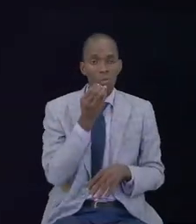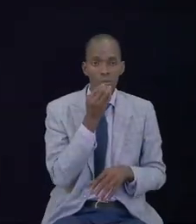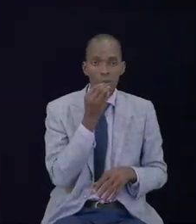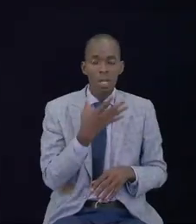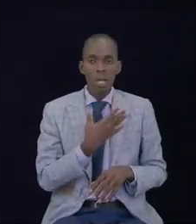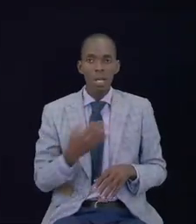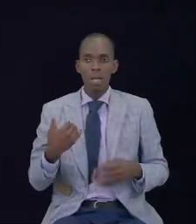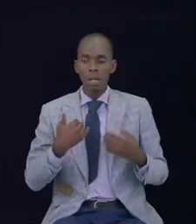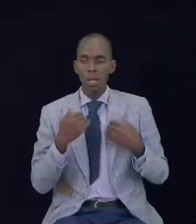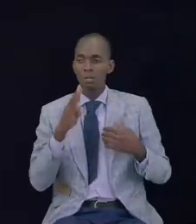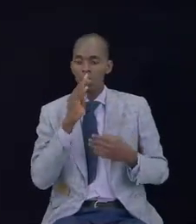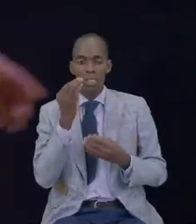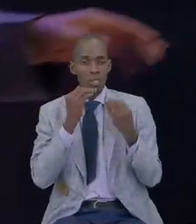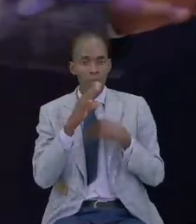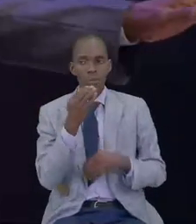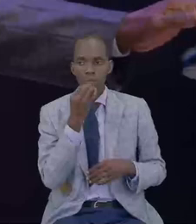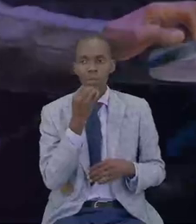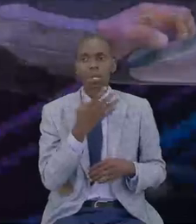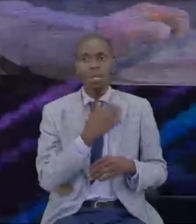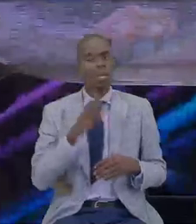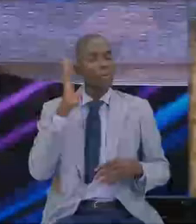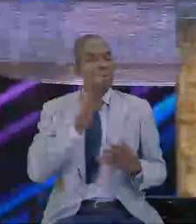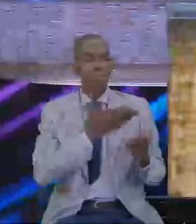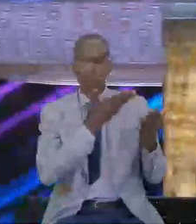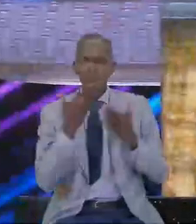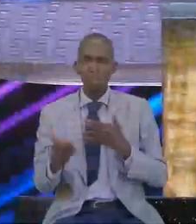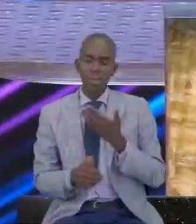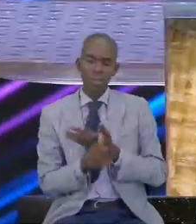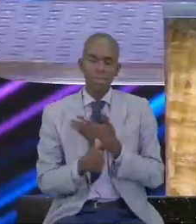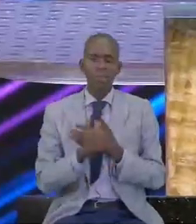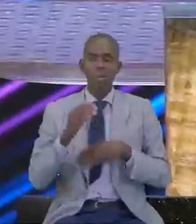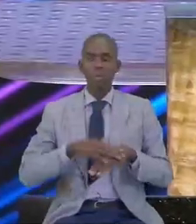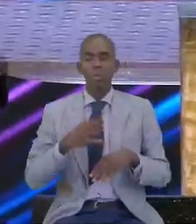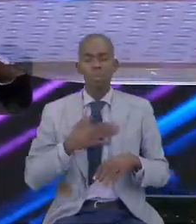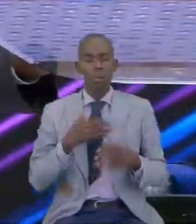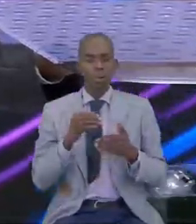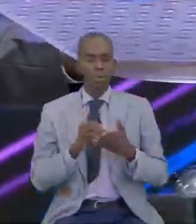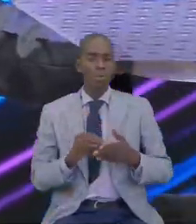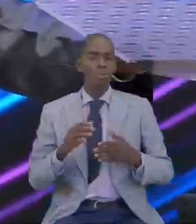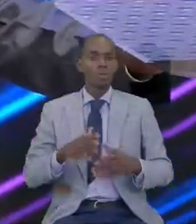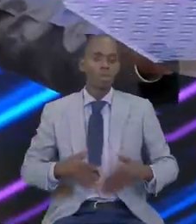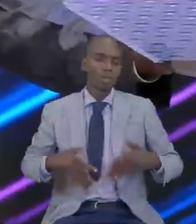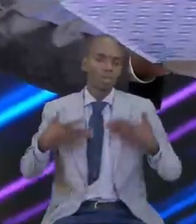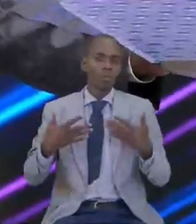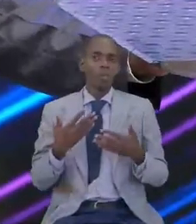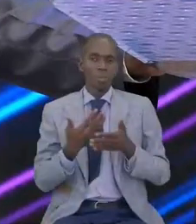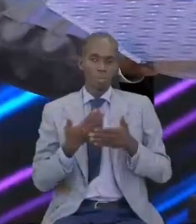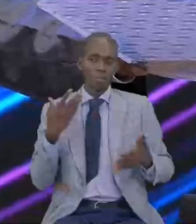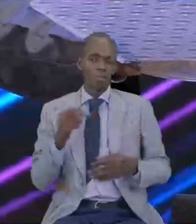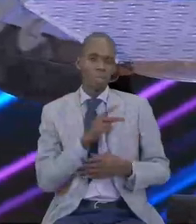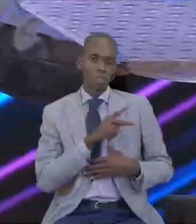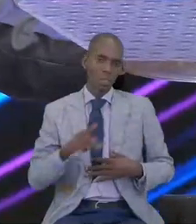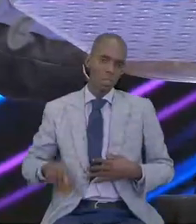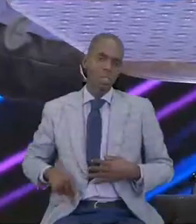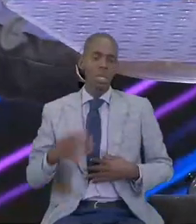à manger et j'en fais quelque chose. Je mettrai en danger ma tête devant le roi. Et je crains pour